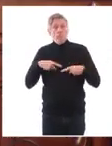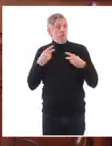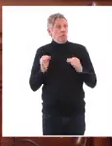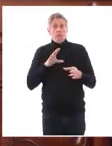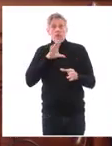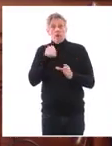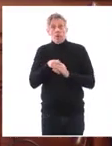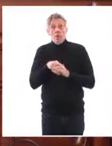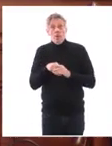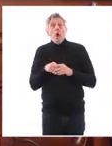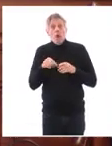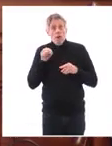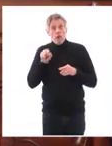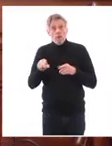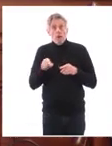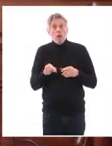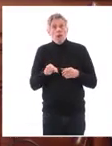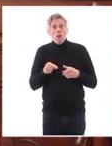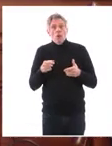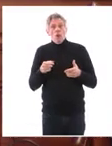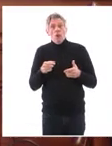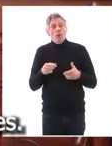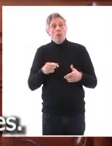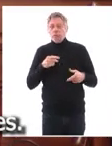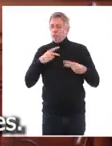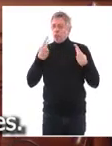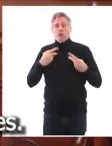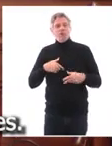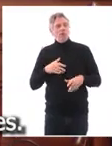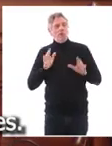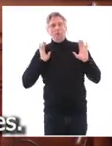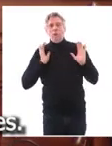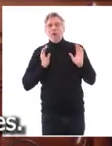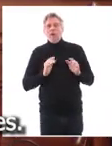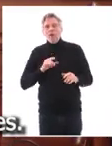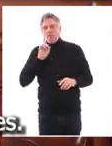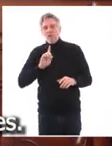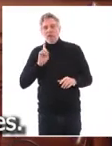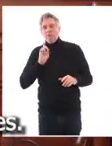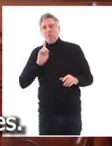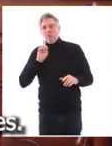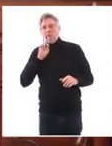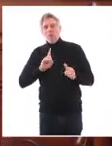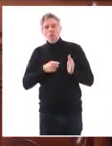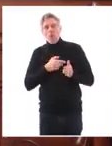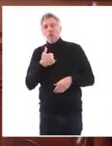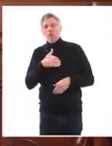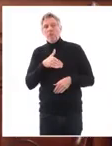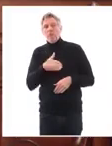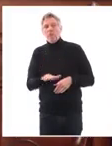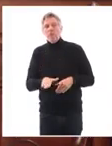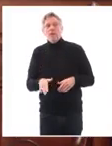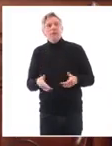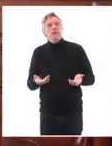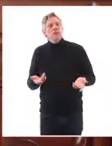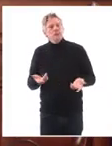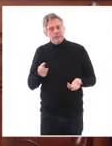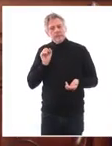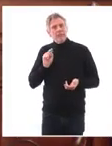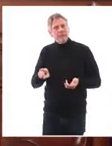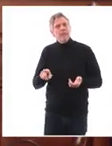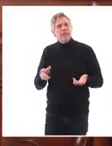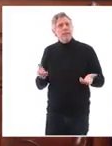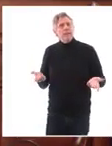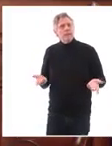trouvent très majoritairement socialement autorisés à ne pas considérer les droits des femmes. Et aujourd'hui,